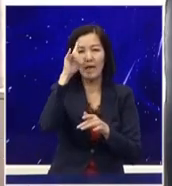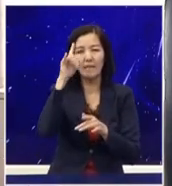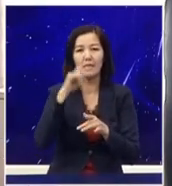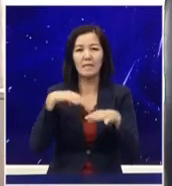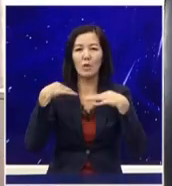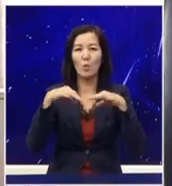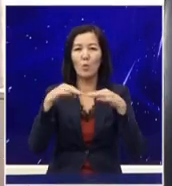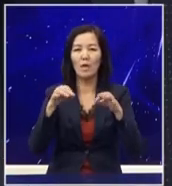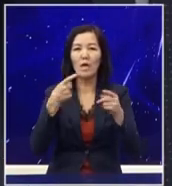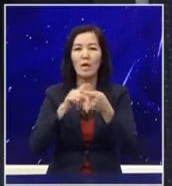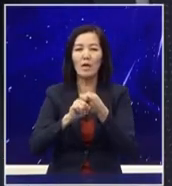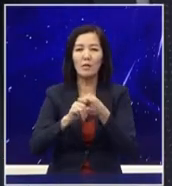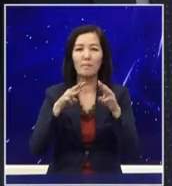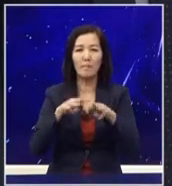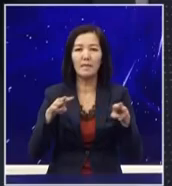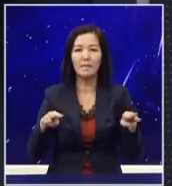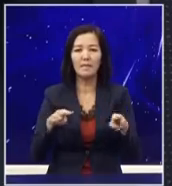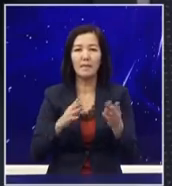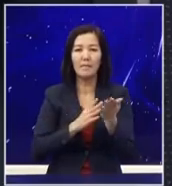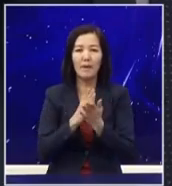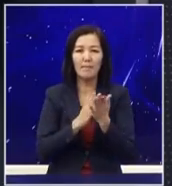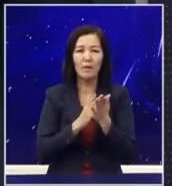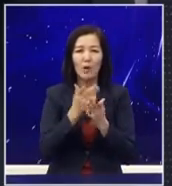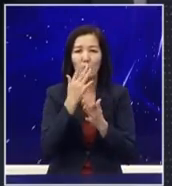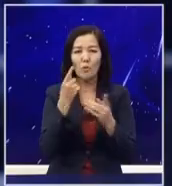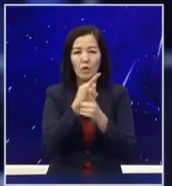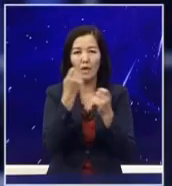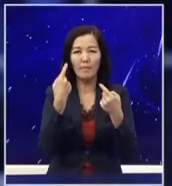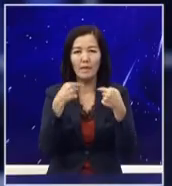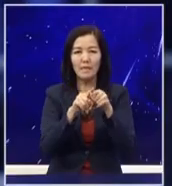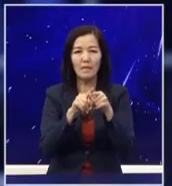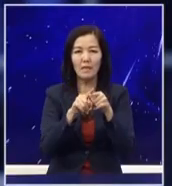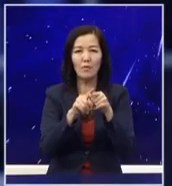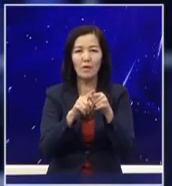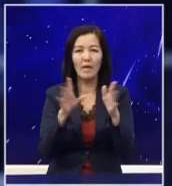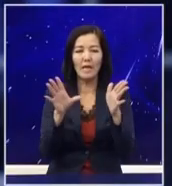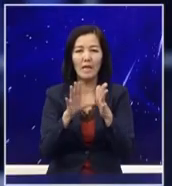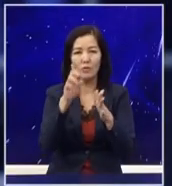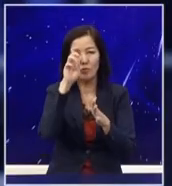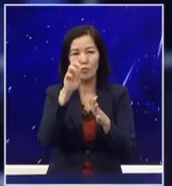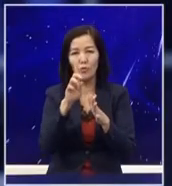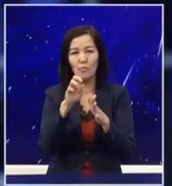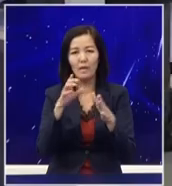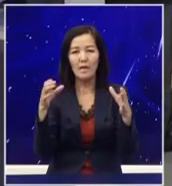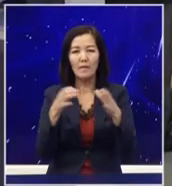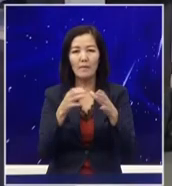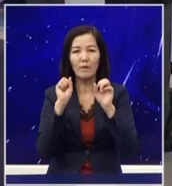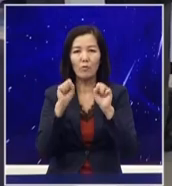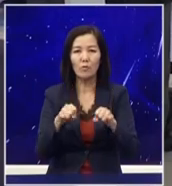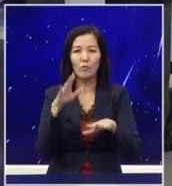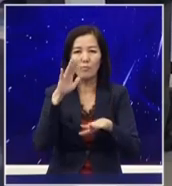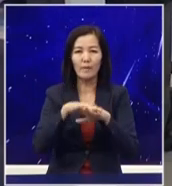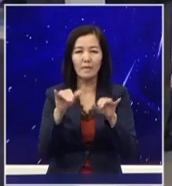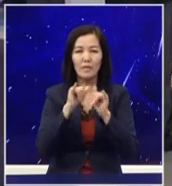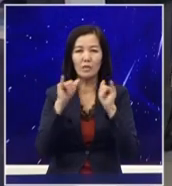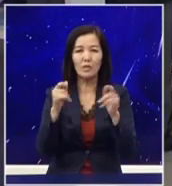Республикасы көлік және коммуникациялар министрлігінде маман, ұлттық ақпараттық технологиялар акционерлік қауымдастығының электронды үкімет